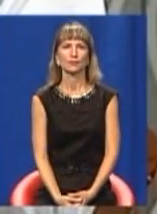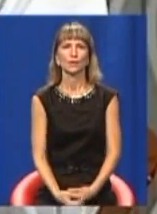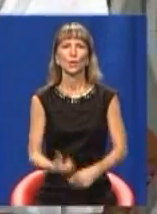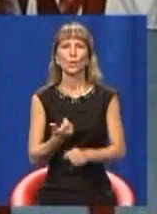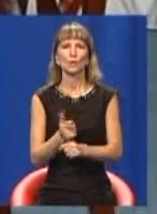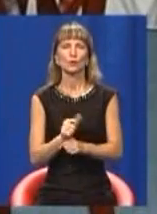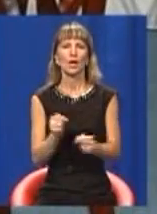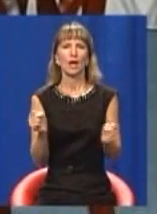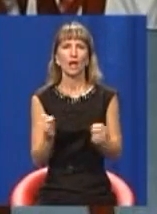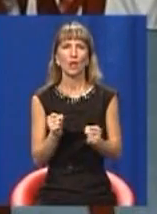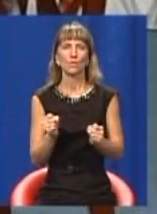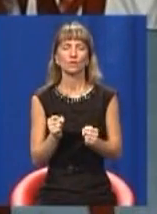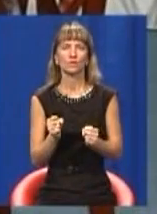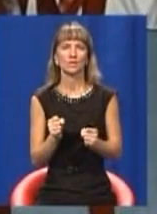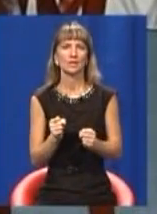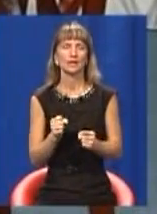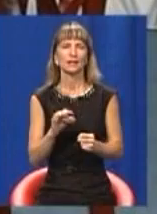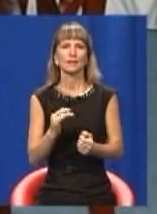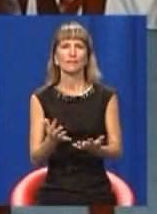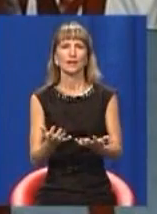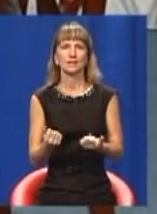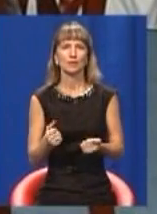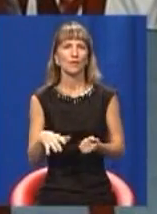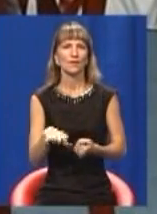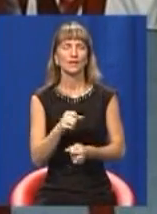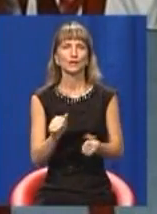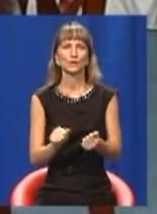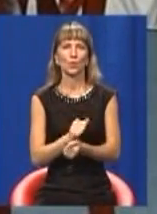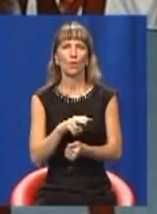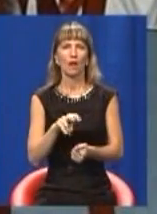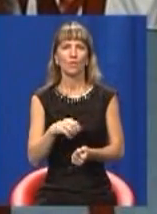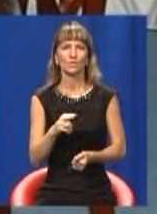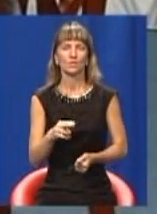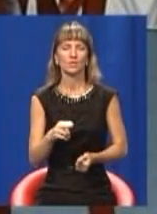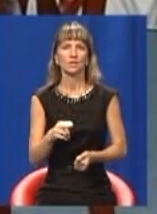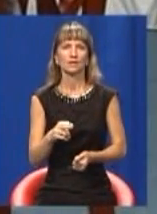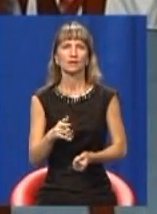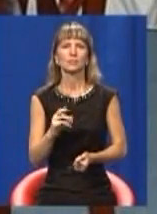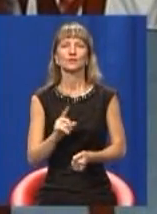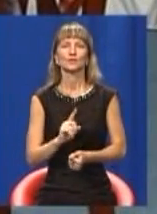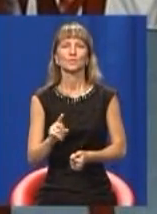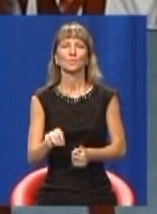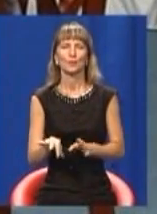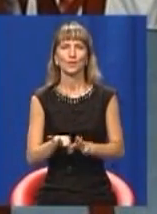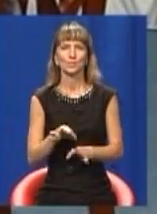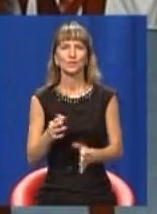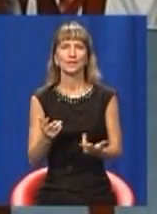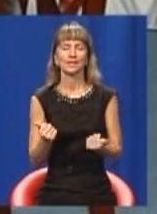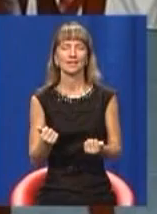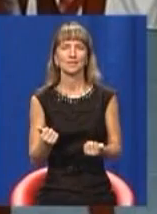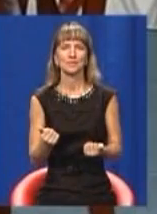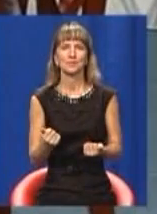Очень-очень холодный. Итак, возьмем весь сухой лед. Ну что, справляешься? Да.